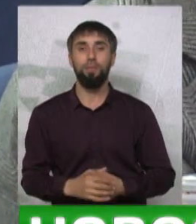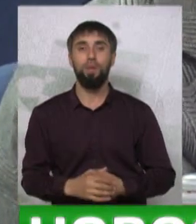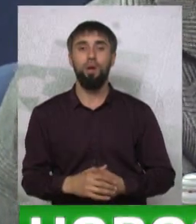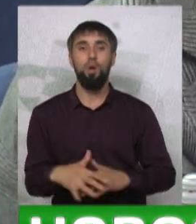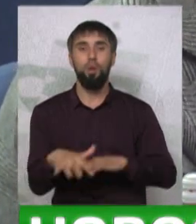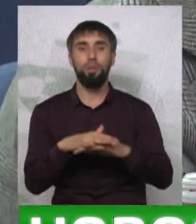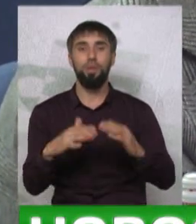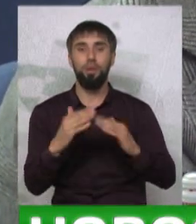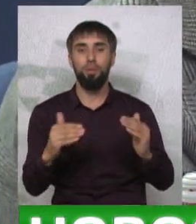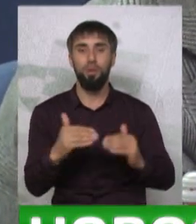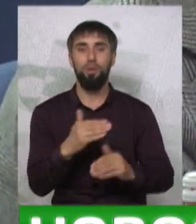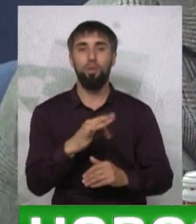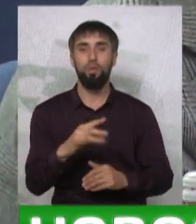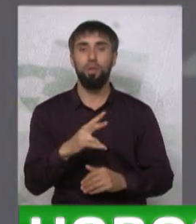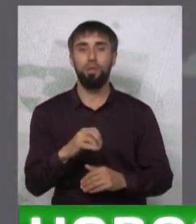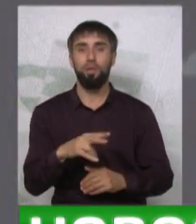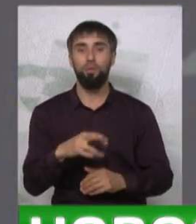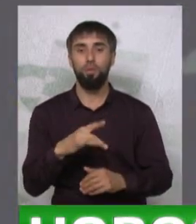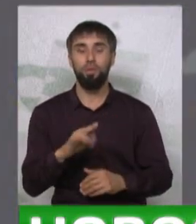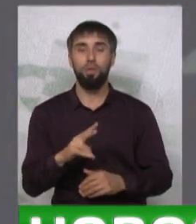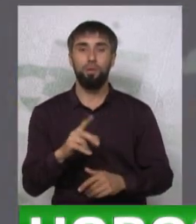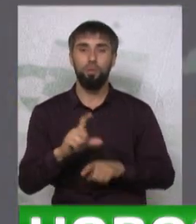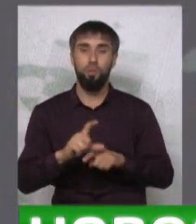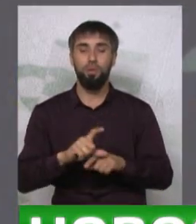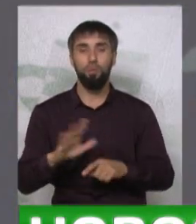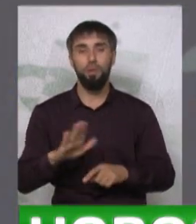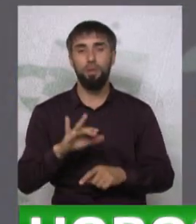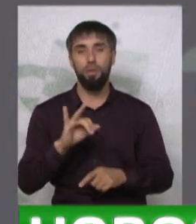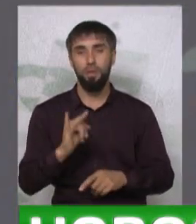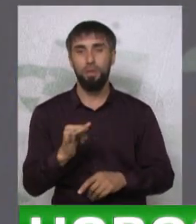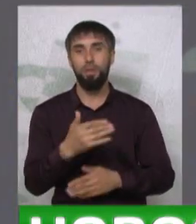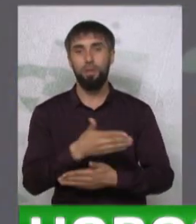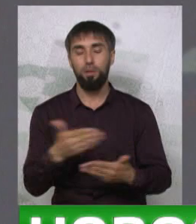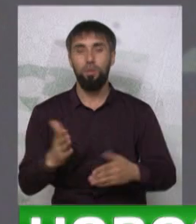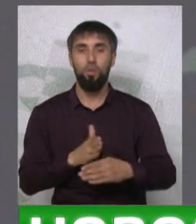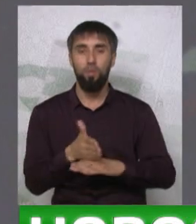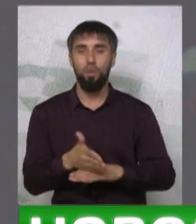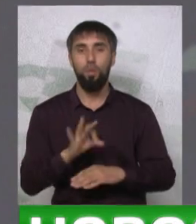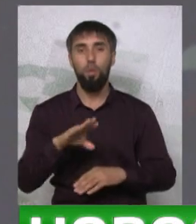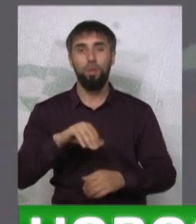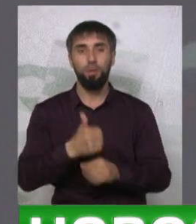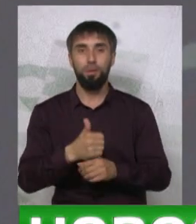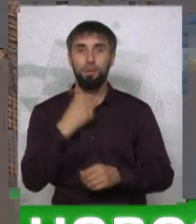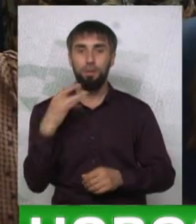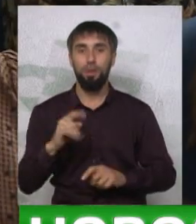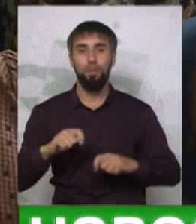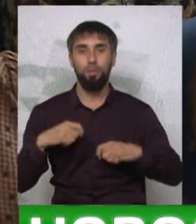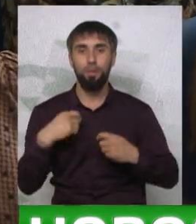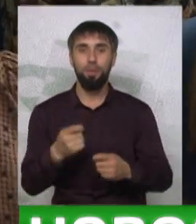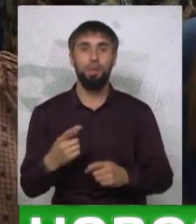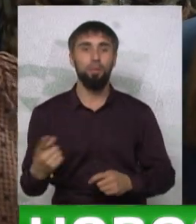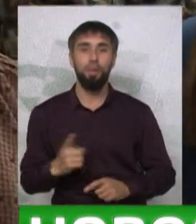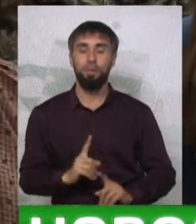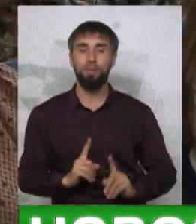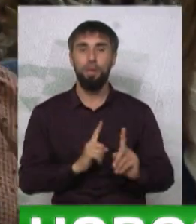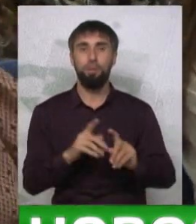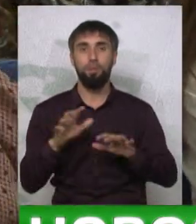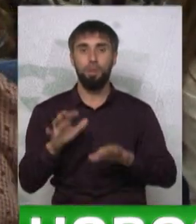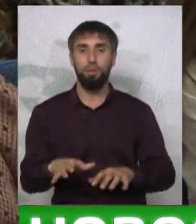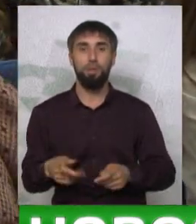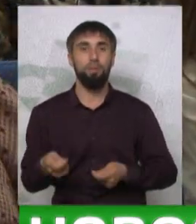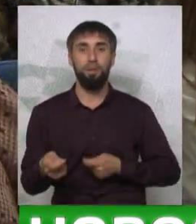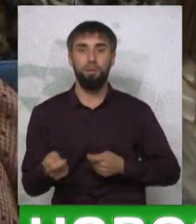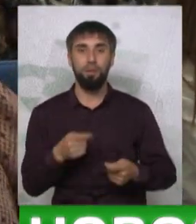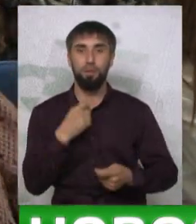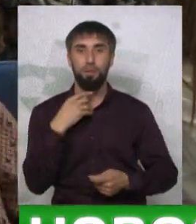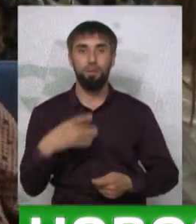палаты Федор Ниточкин. Слова приветствия им, участникам и гостям мероприятия от главы региона передал первый заместитель председателя